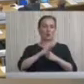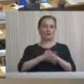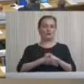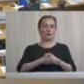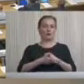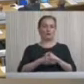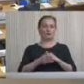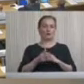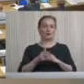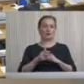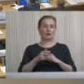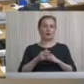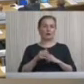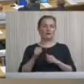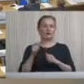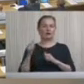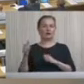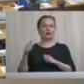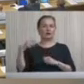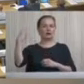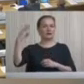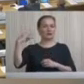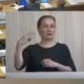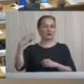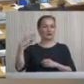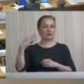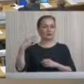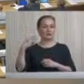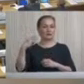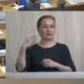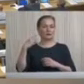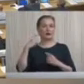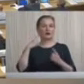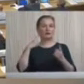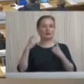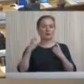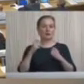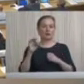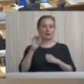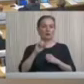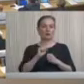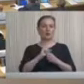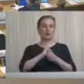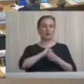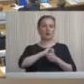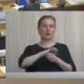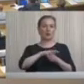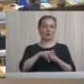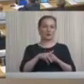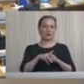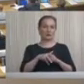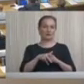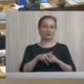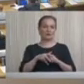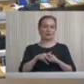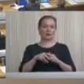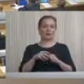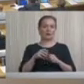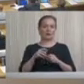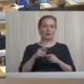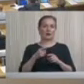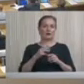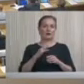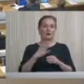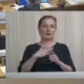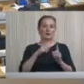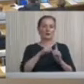поставило, вибачайте, в позу всіх нас, весь бізнес. У вас теж